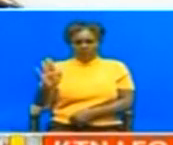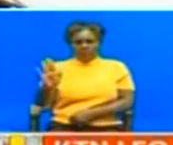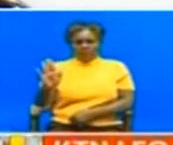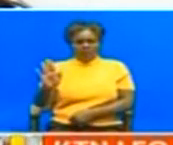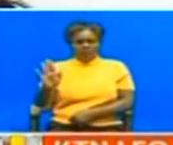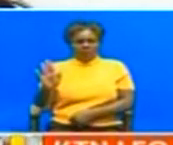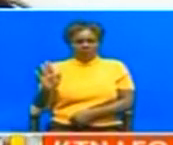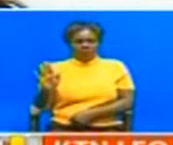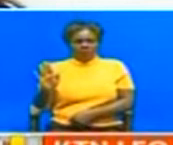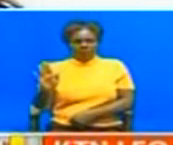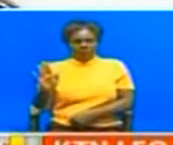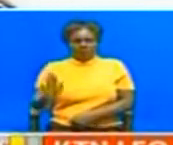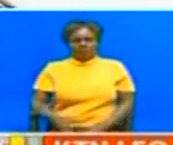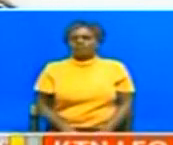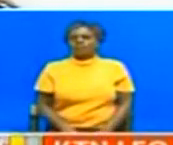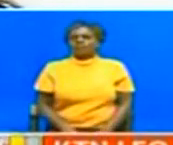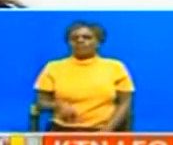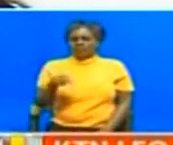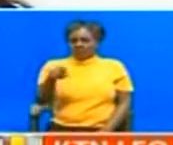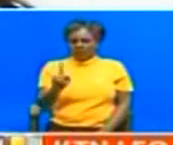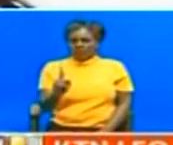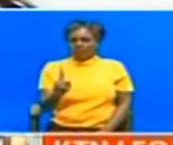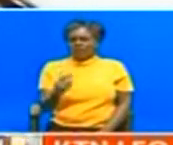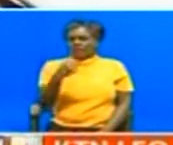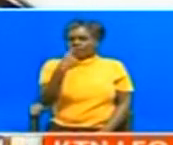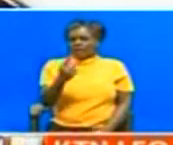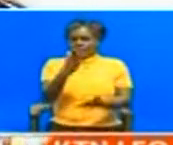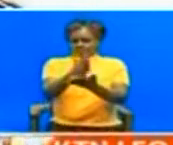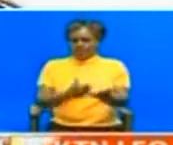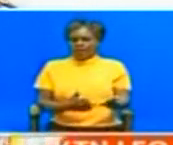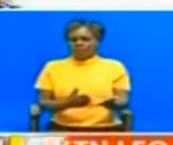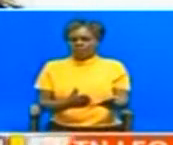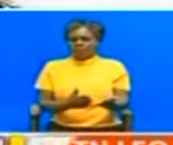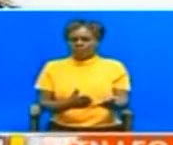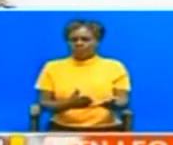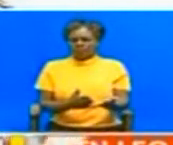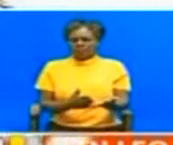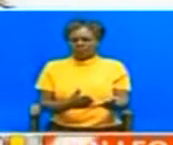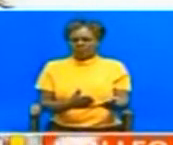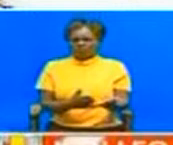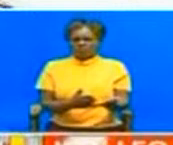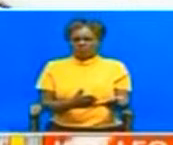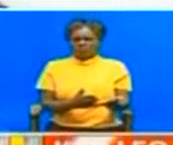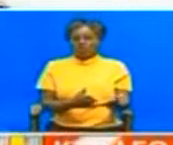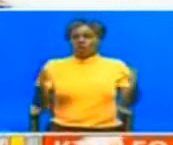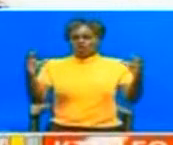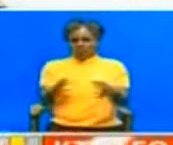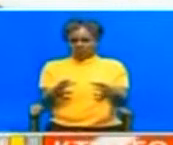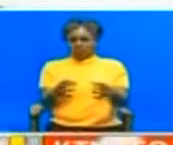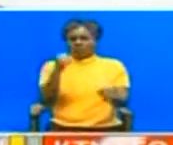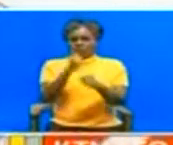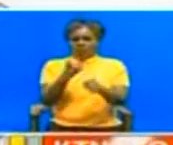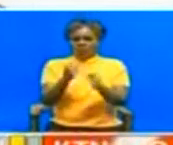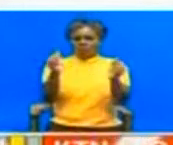watu wa nyumba kumi na unakuta kwamba baadhi yao wana lies together na community na